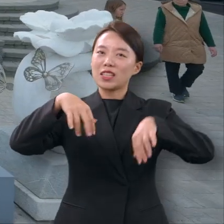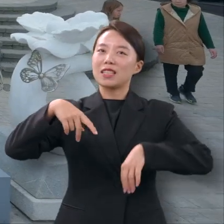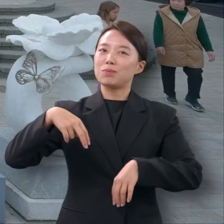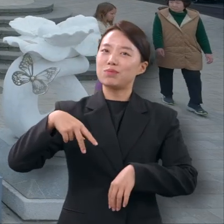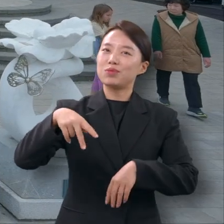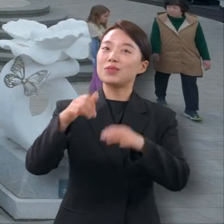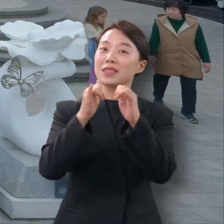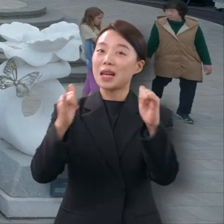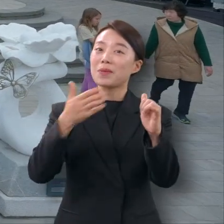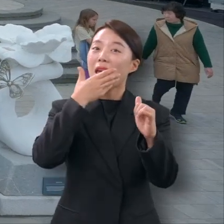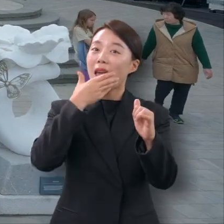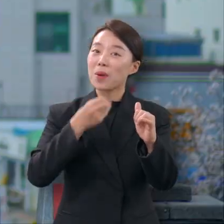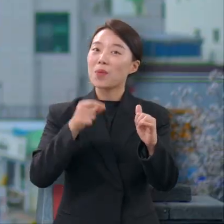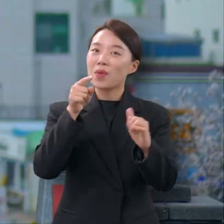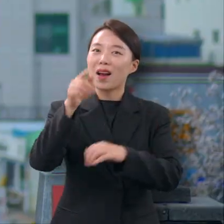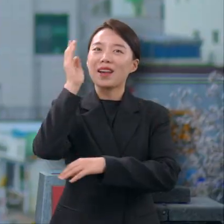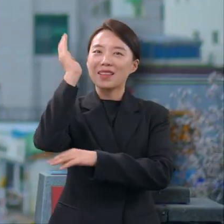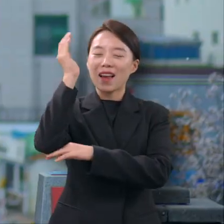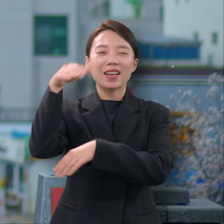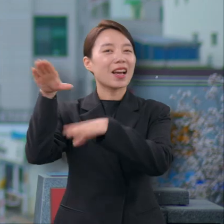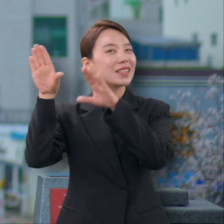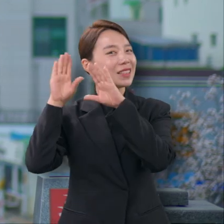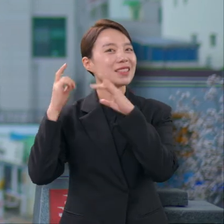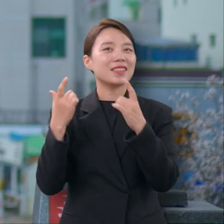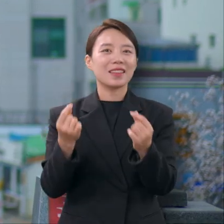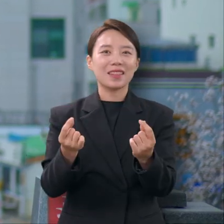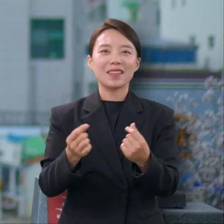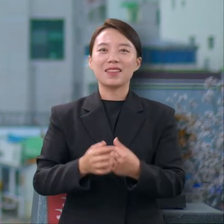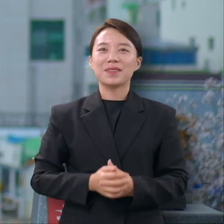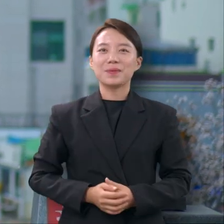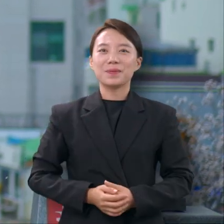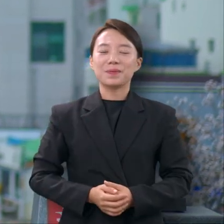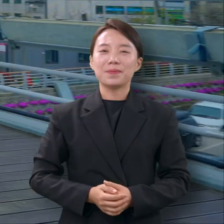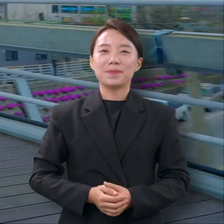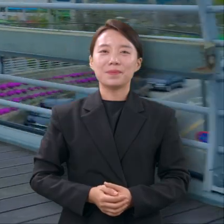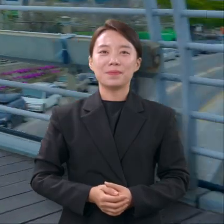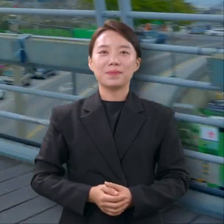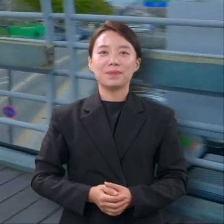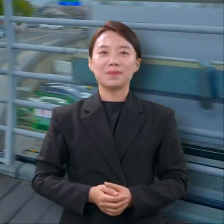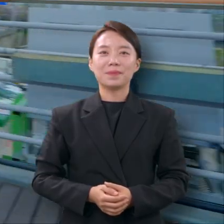거리를 걷고 있는 사람들의 행복한 이야기가 귓가에 들리는 듯합니다.